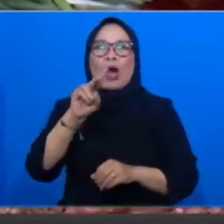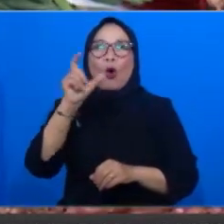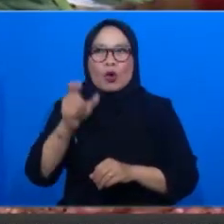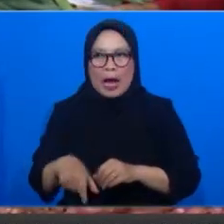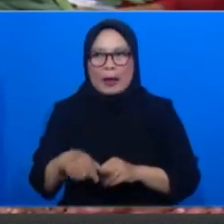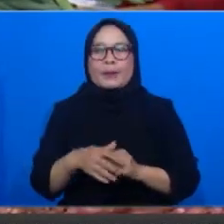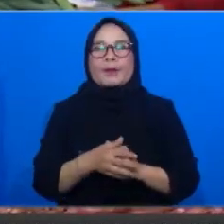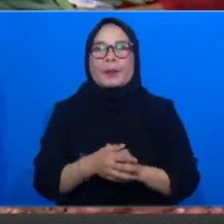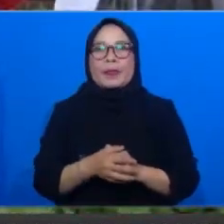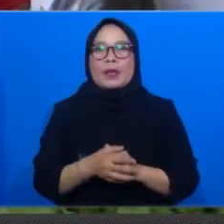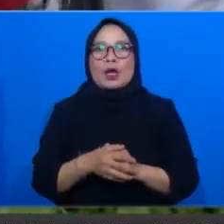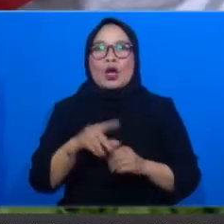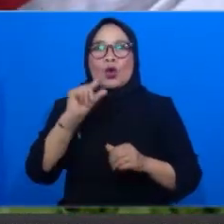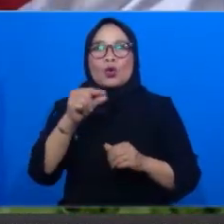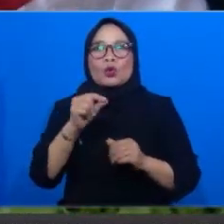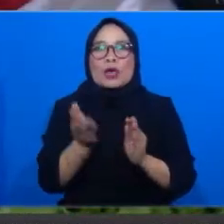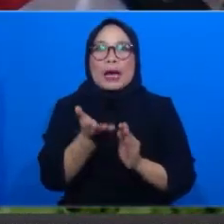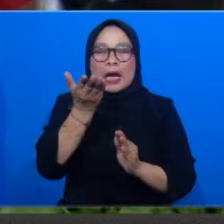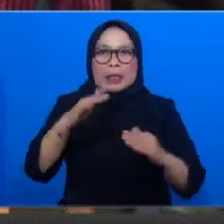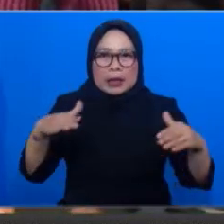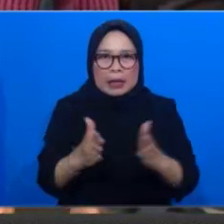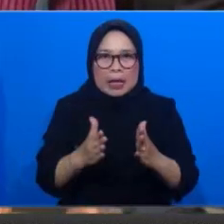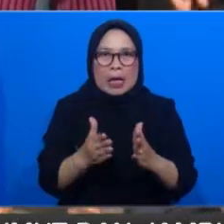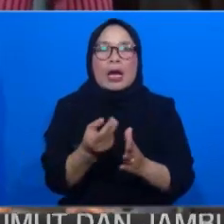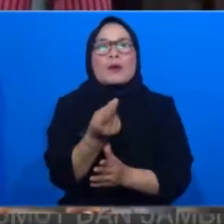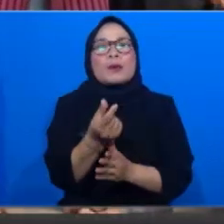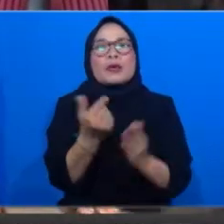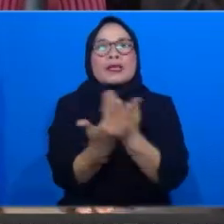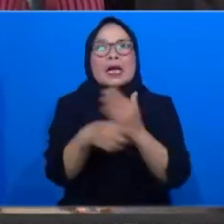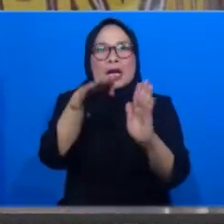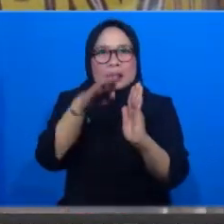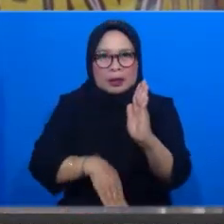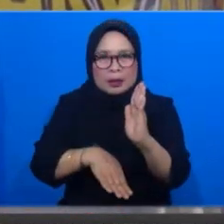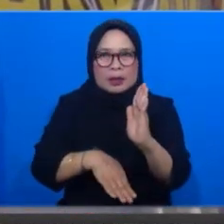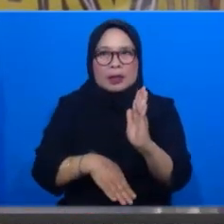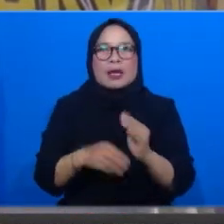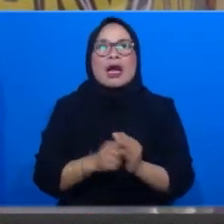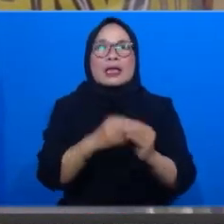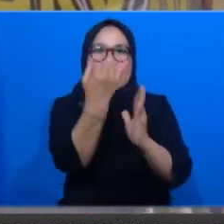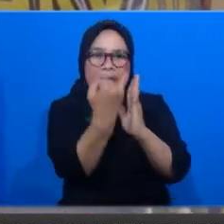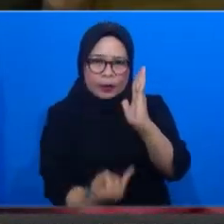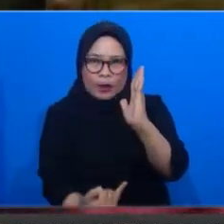Tidak hanya itu, kelas menengah terhimpit dan daya beli masyarakat menurun yang berujung pada deflasi.